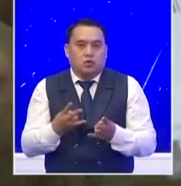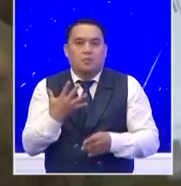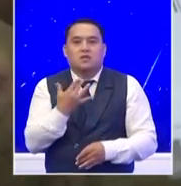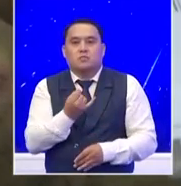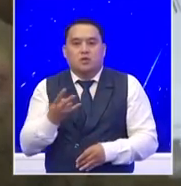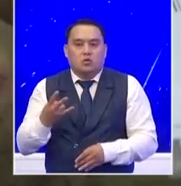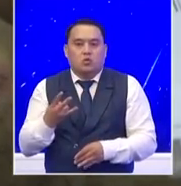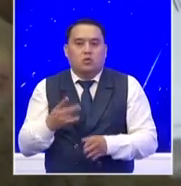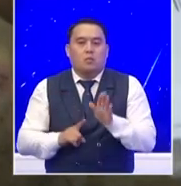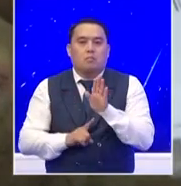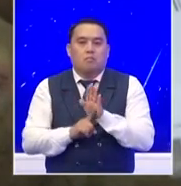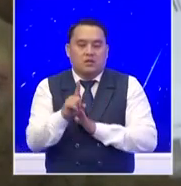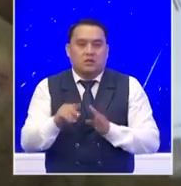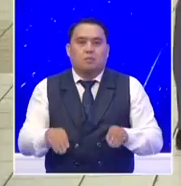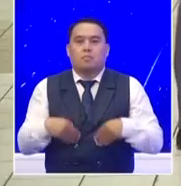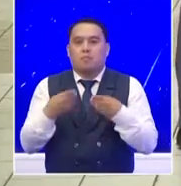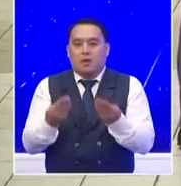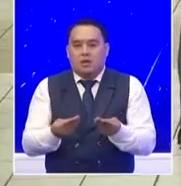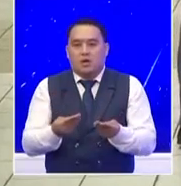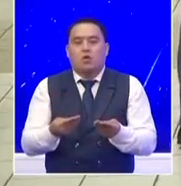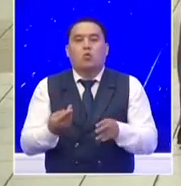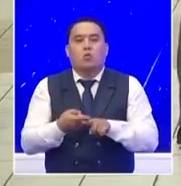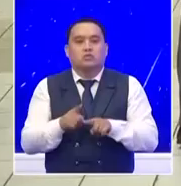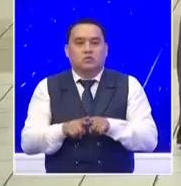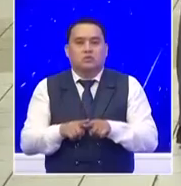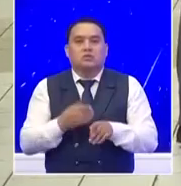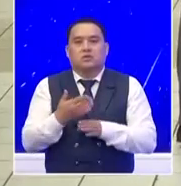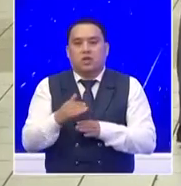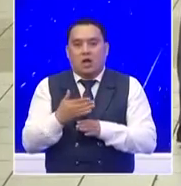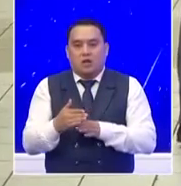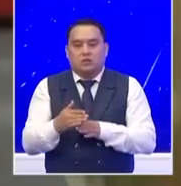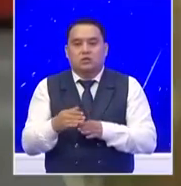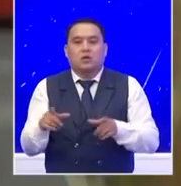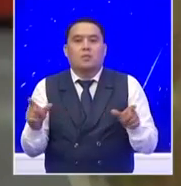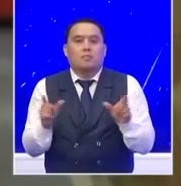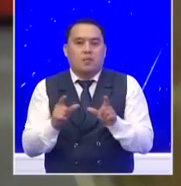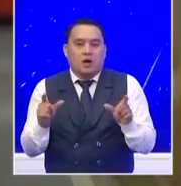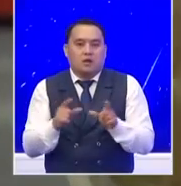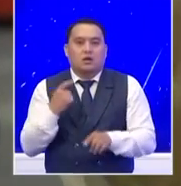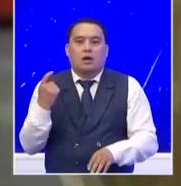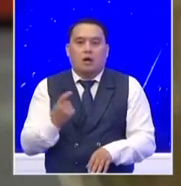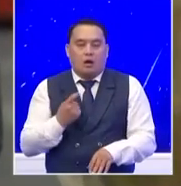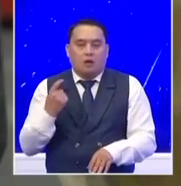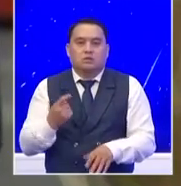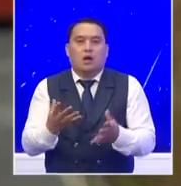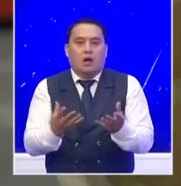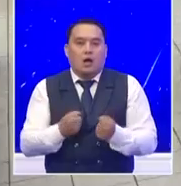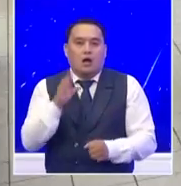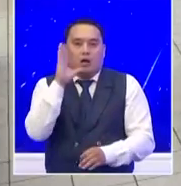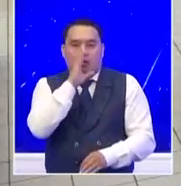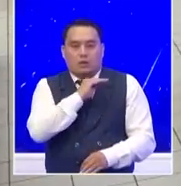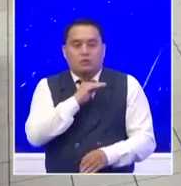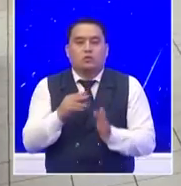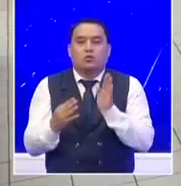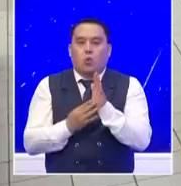миллион теңгеден бастап беріледі. Сондай-ақ атаулы несиені өңірдегі бөлшек сауда дүкендерінің иелері де ала алады. Мәселен,